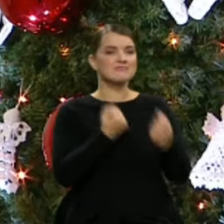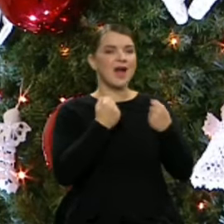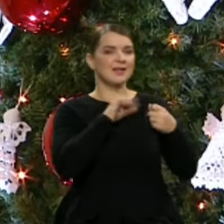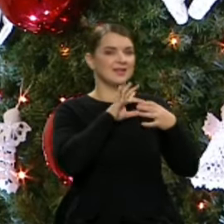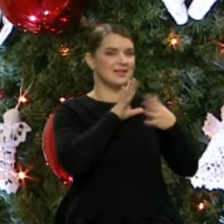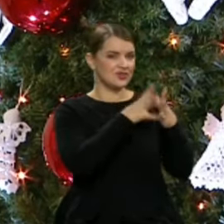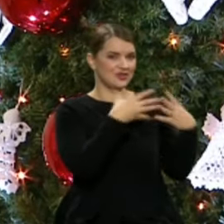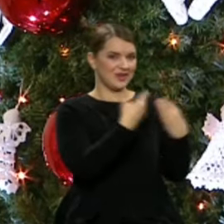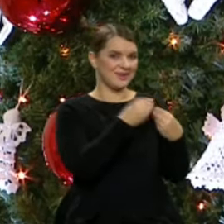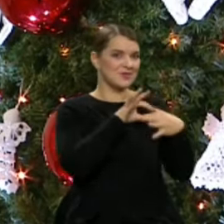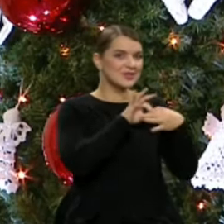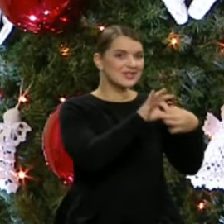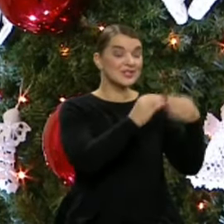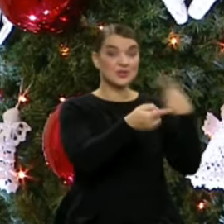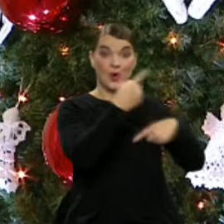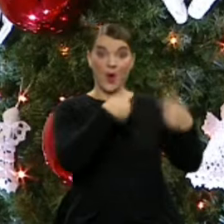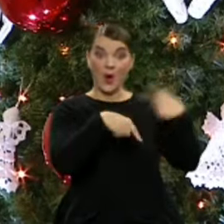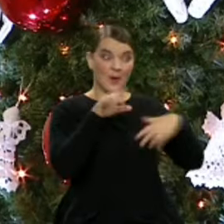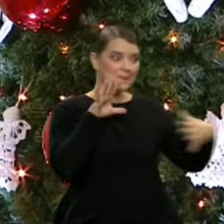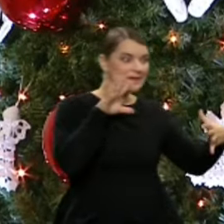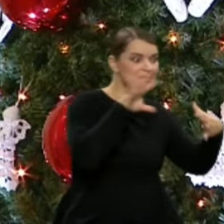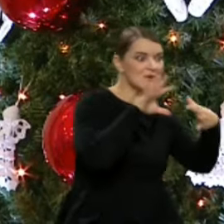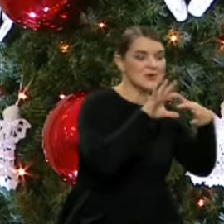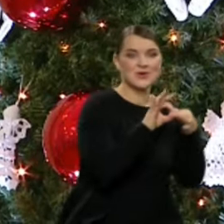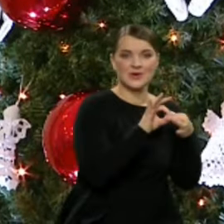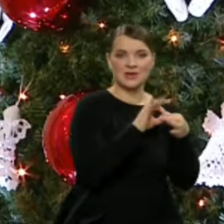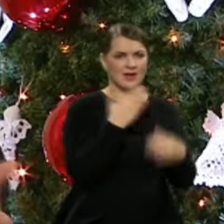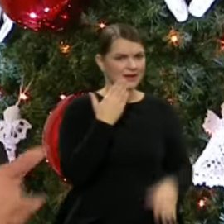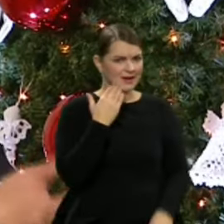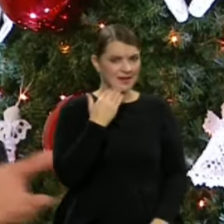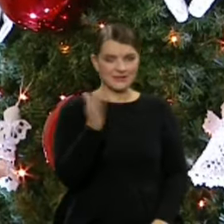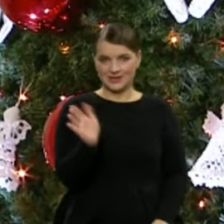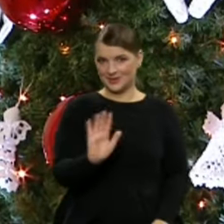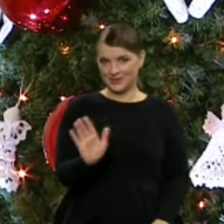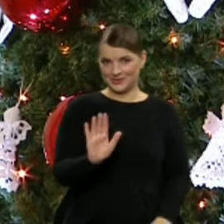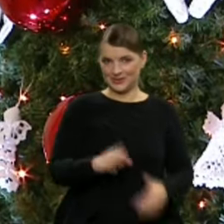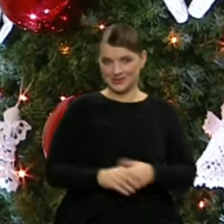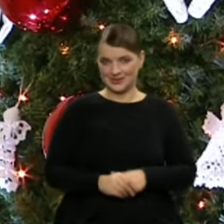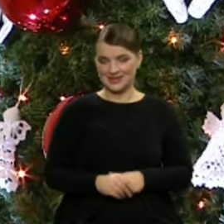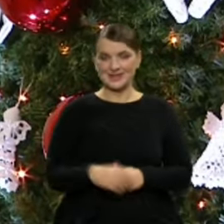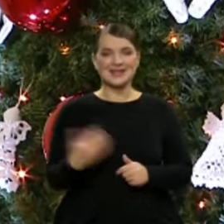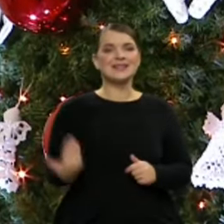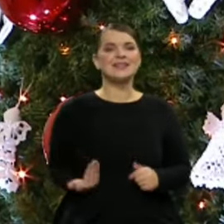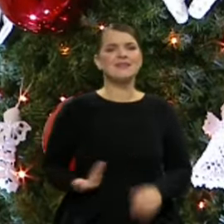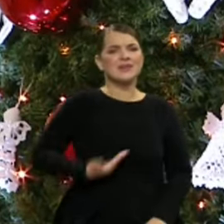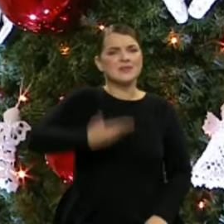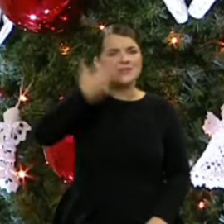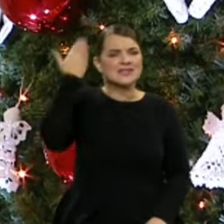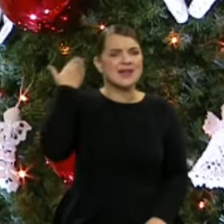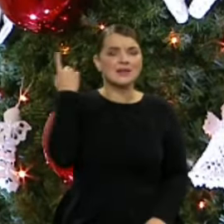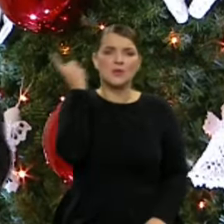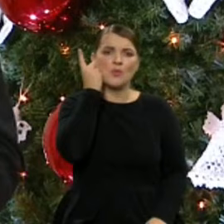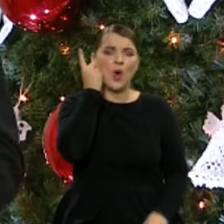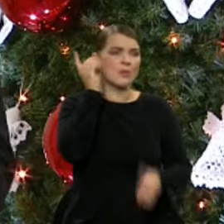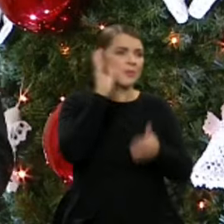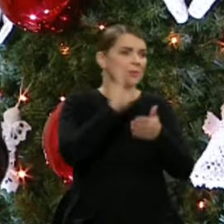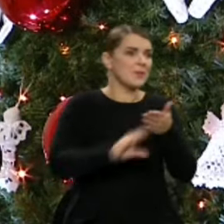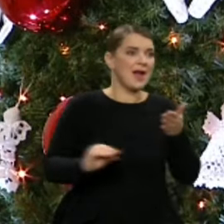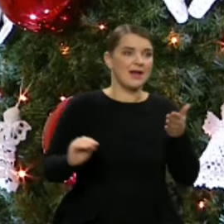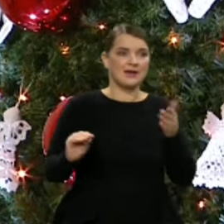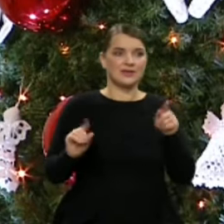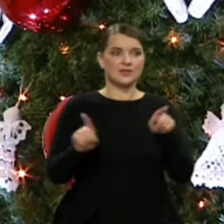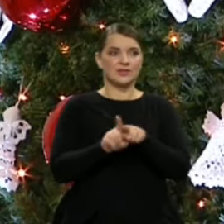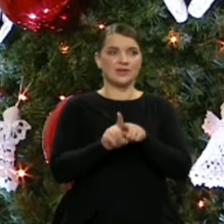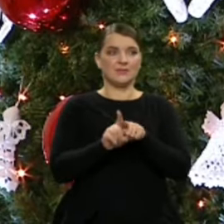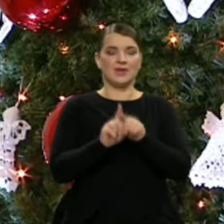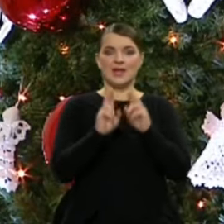ryšį su šeima. Tuo metu tai nebuvo paprasta, mes gyvenome ne mobiliųjų telefonų eroje. Tai buvo tarptautinis